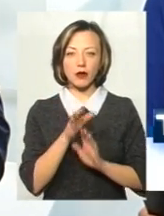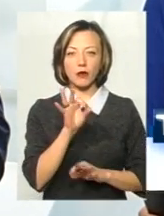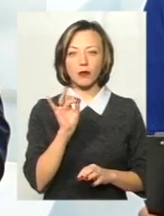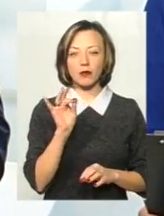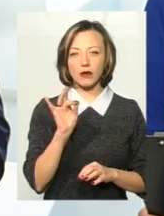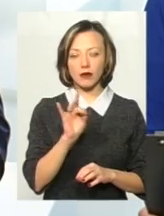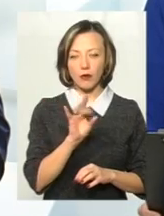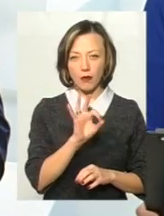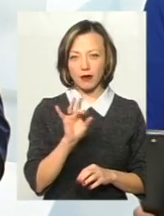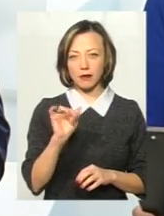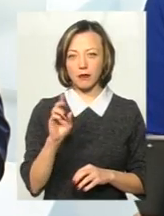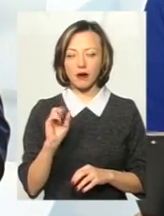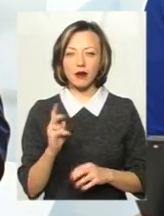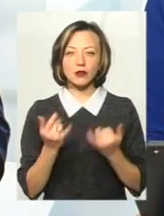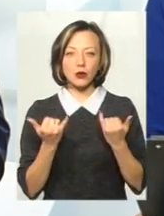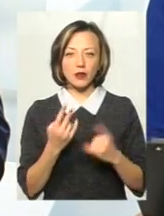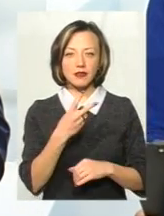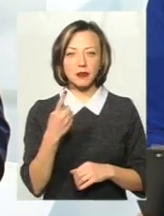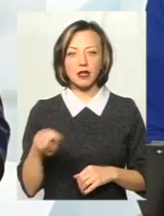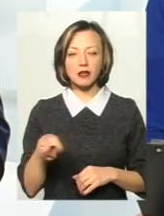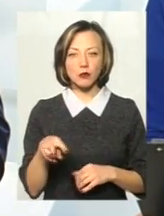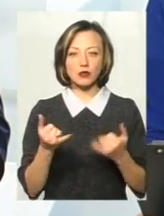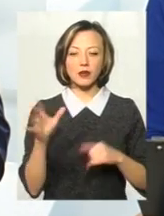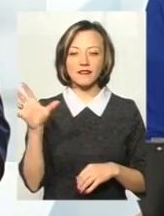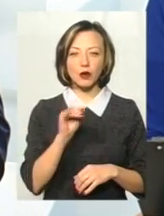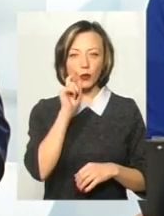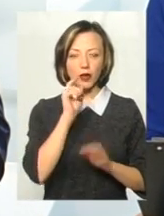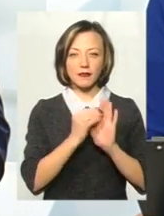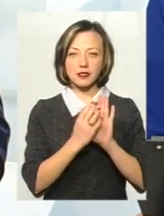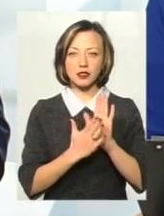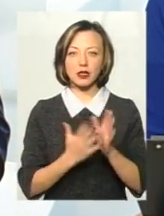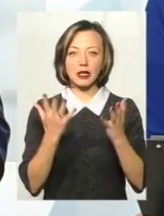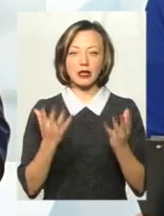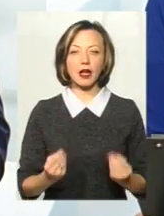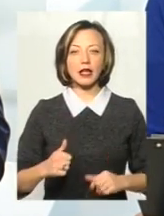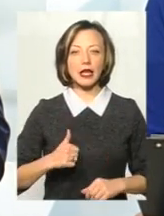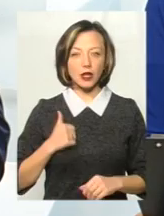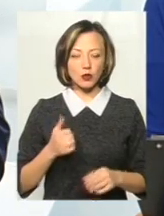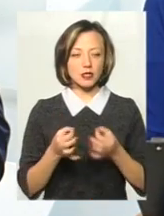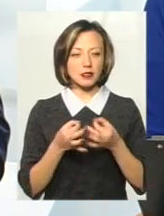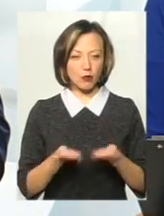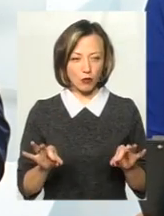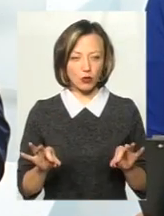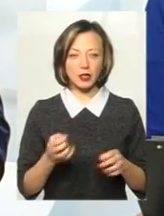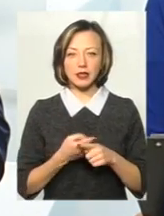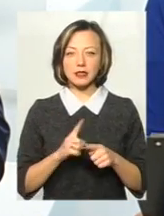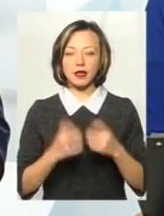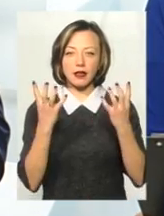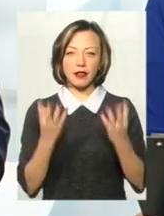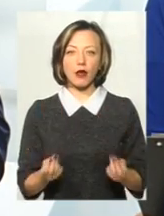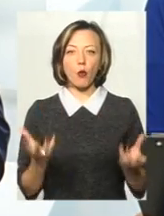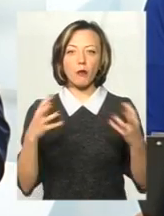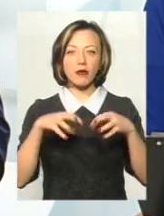Рибак. Сьогодні 21 листопада. Сьогодні вся Україна відзначає День гідності та свободи. Цей день